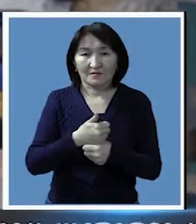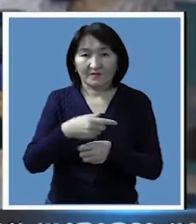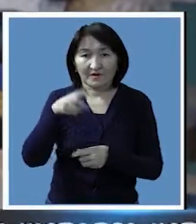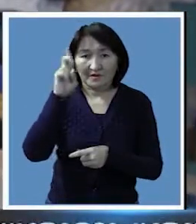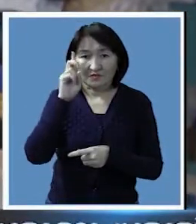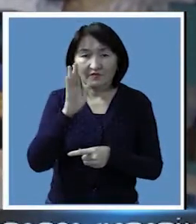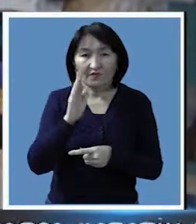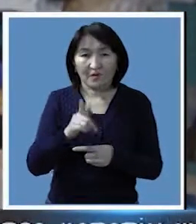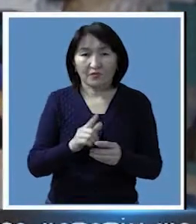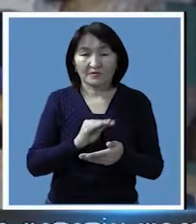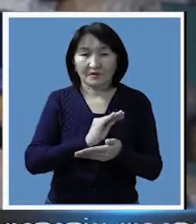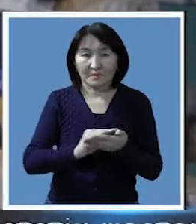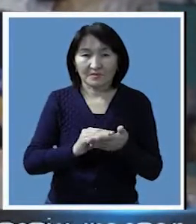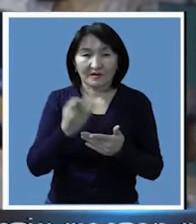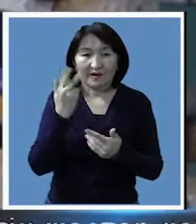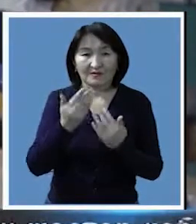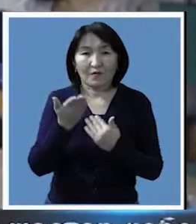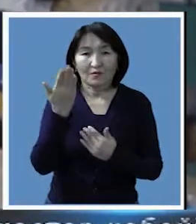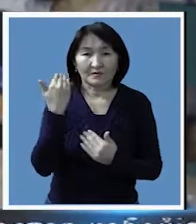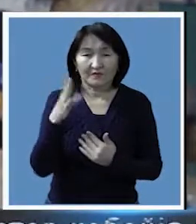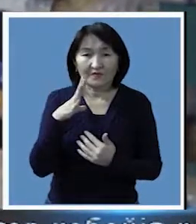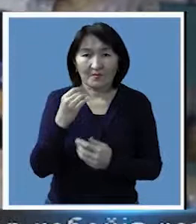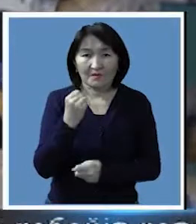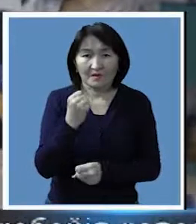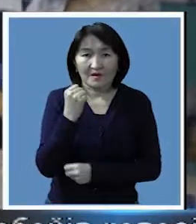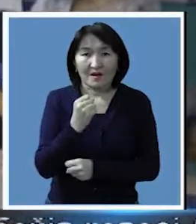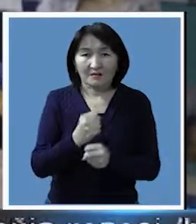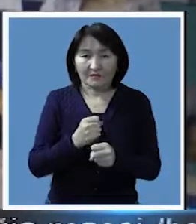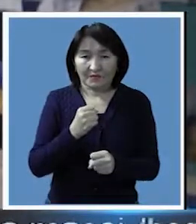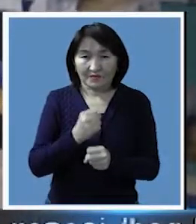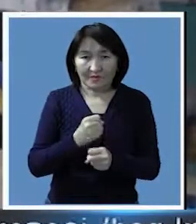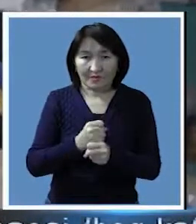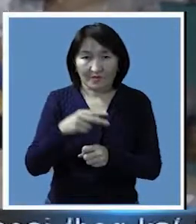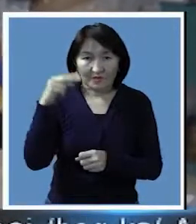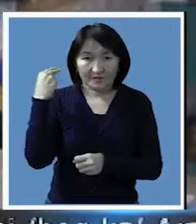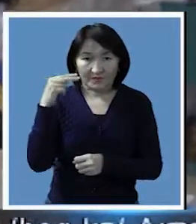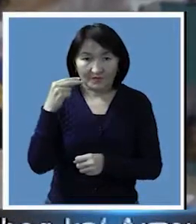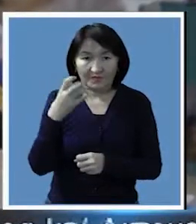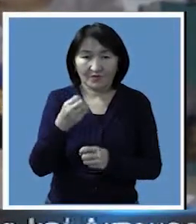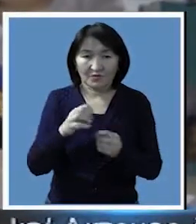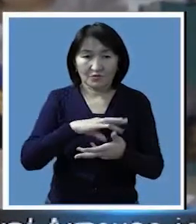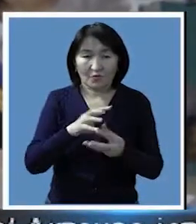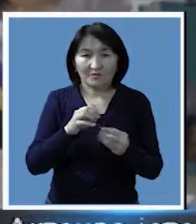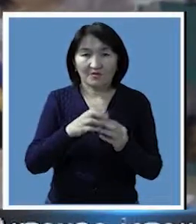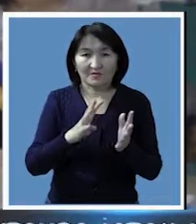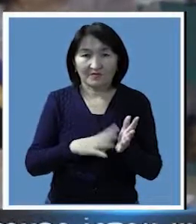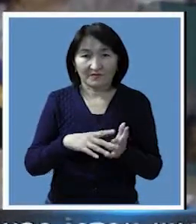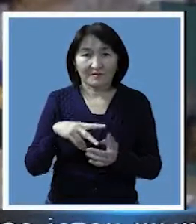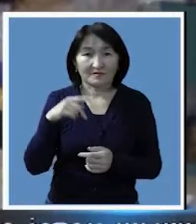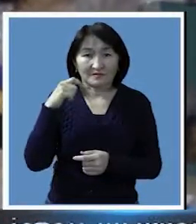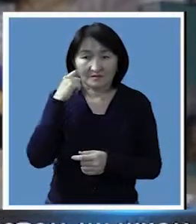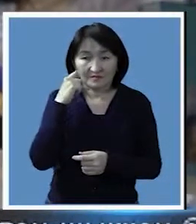өмірін, Қарағанды қаласындағы 2 жылдық өмірін, 19 жылдық өмірін алады. Отта шыныққан 19 жыл деп атауға болады.